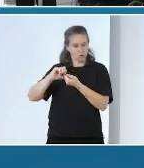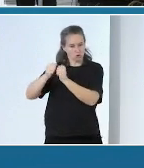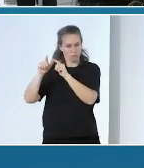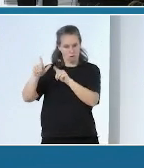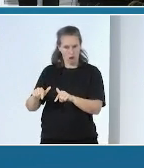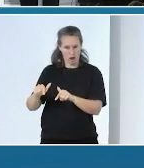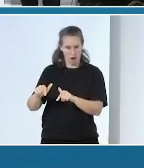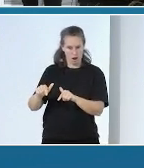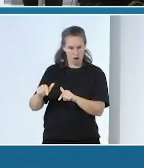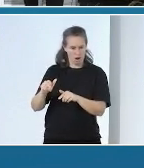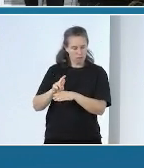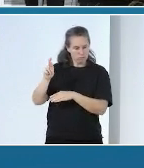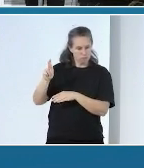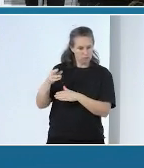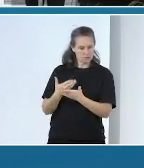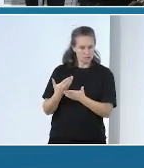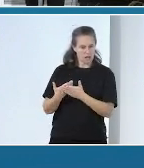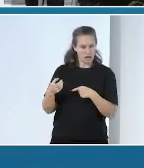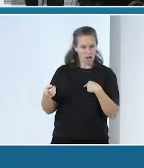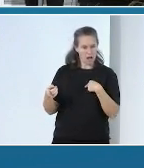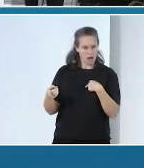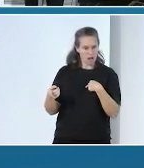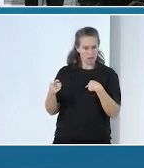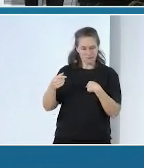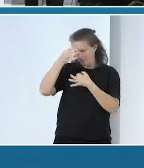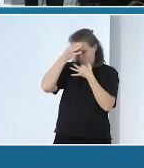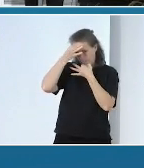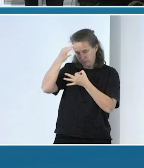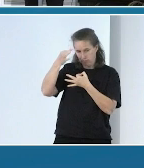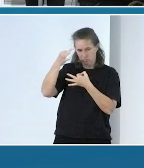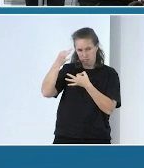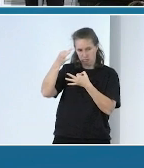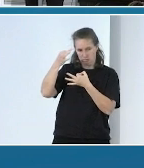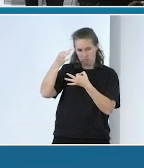référentiel, il doit être très